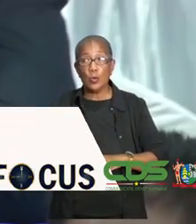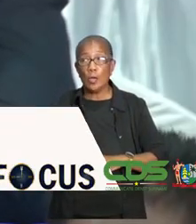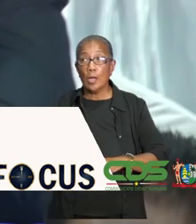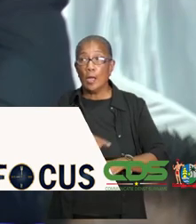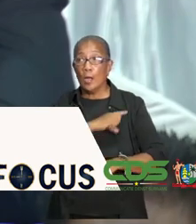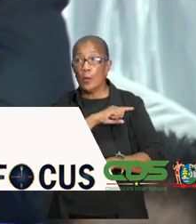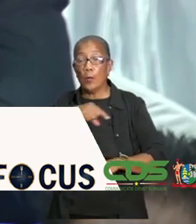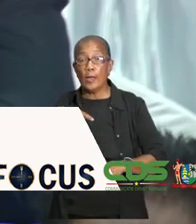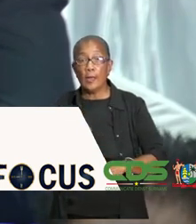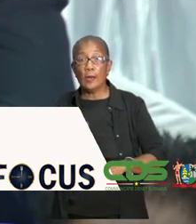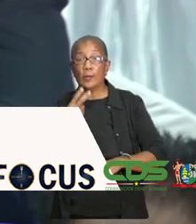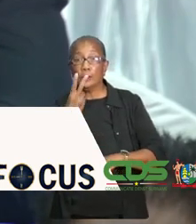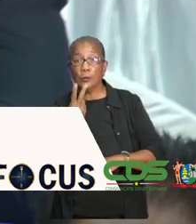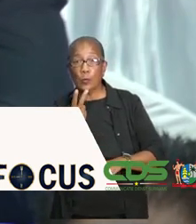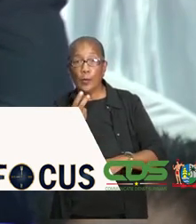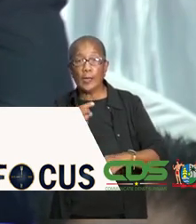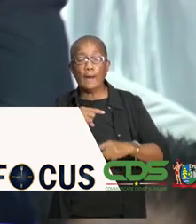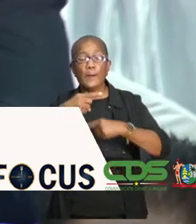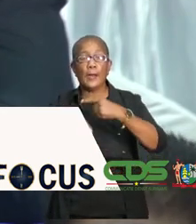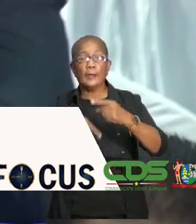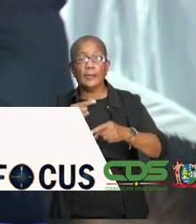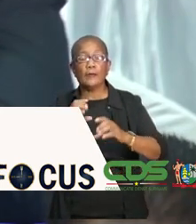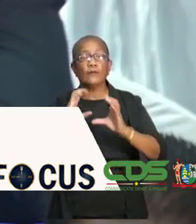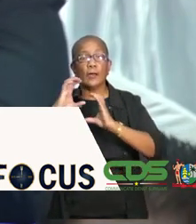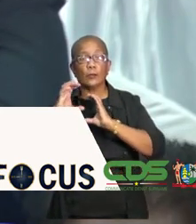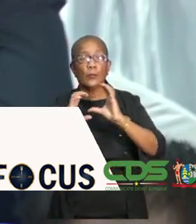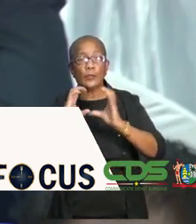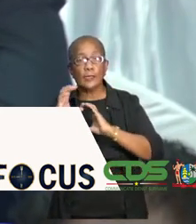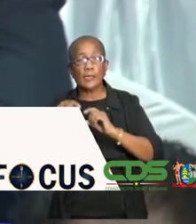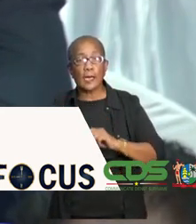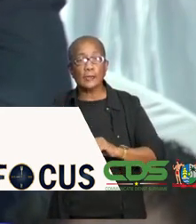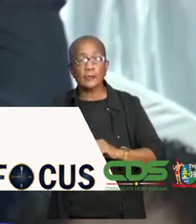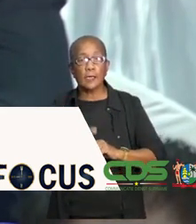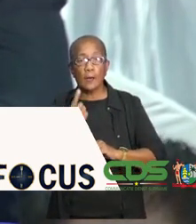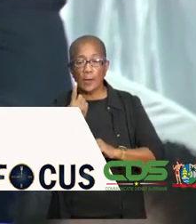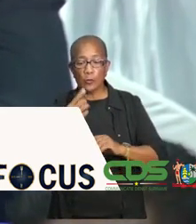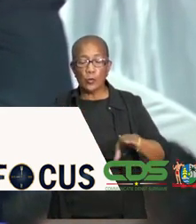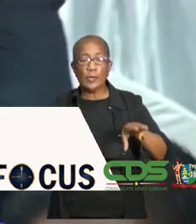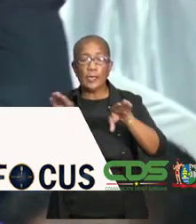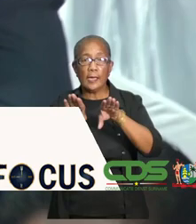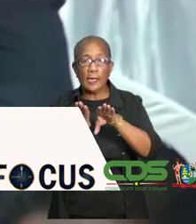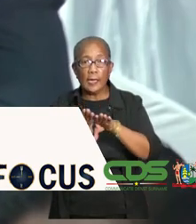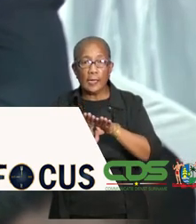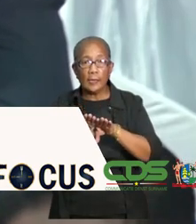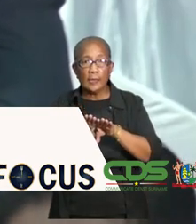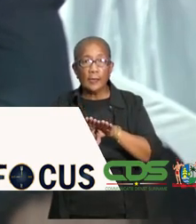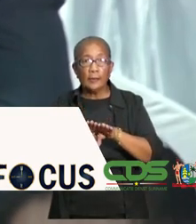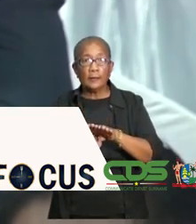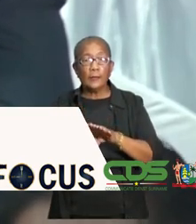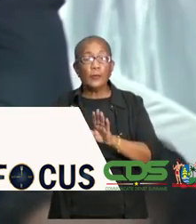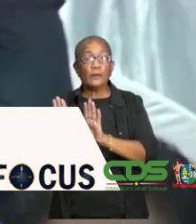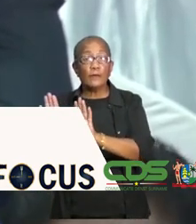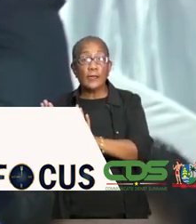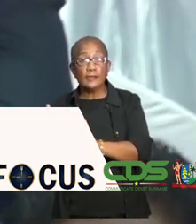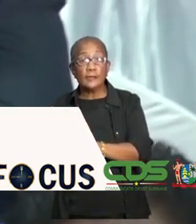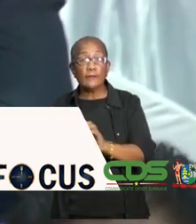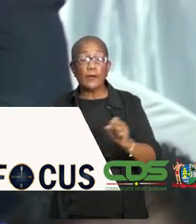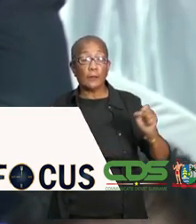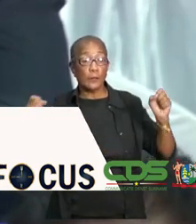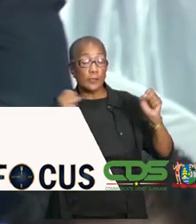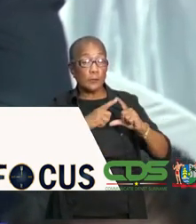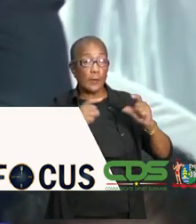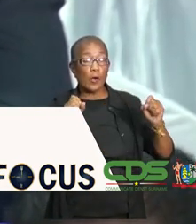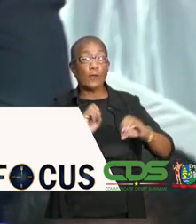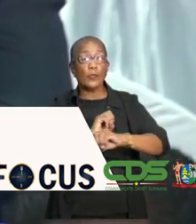twee lijnen van communicatie die wij toepassen. We moeten ons focussen op 1. De preventie van besmettingen om de COVID-situatie